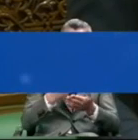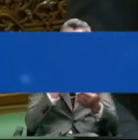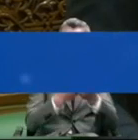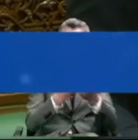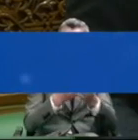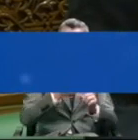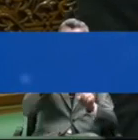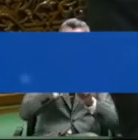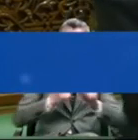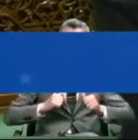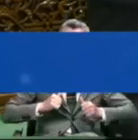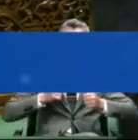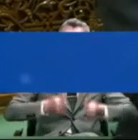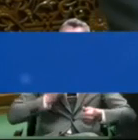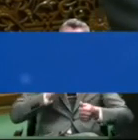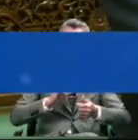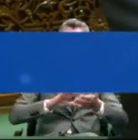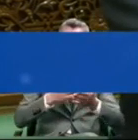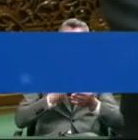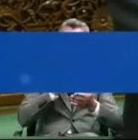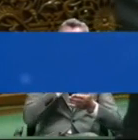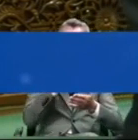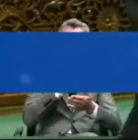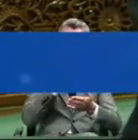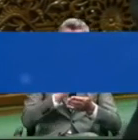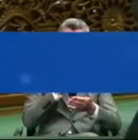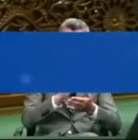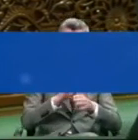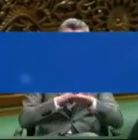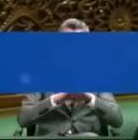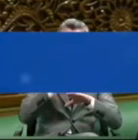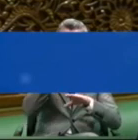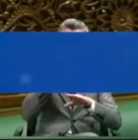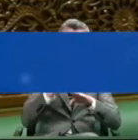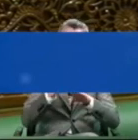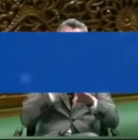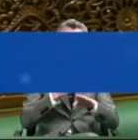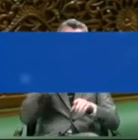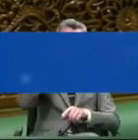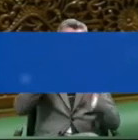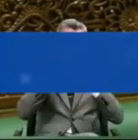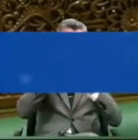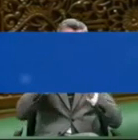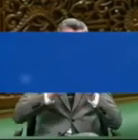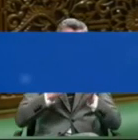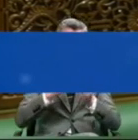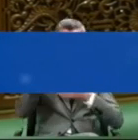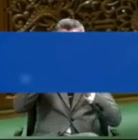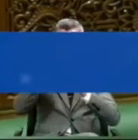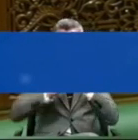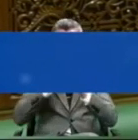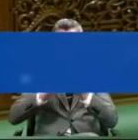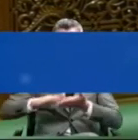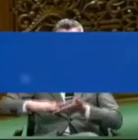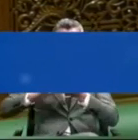المجهود الارادي لحكومه متفائله ومتفاعله في تبني سياسه السباقيه واراده يتقاسمها جميع المغاربه من اجل